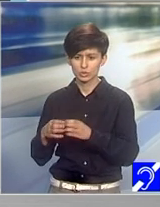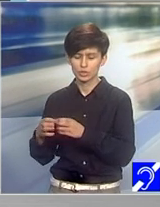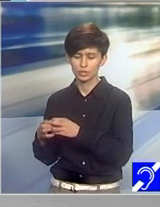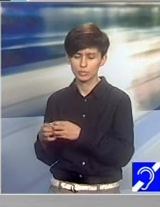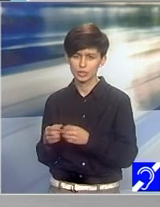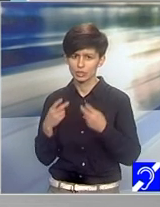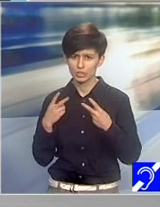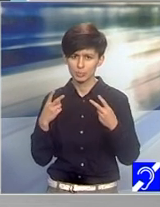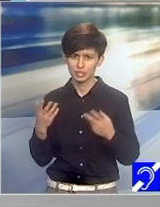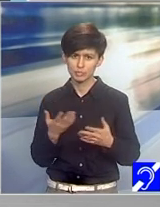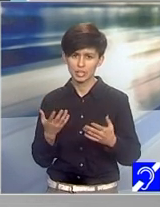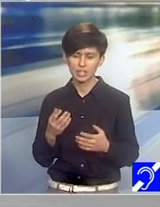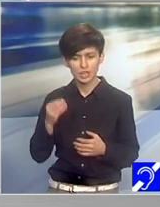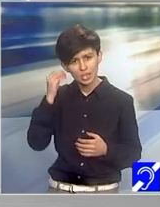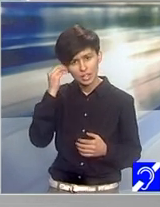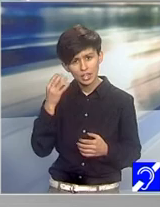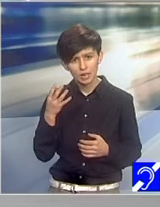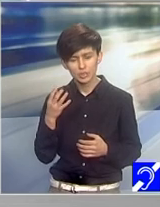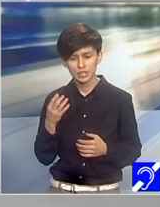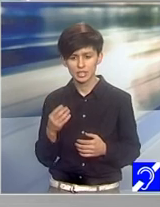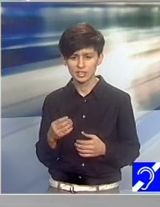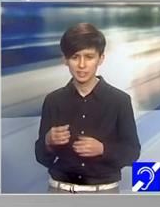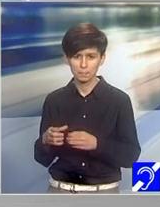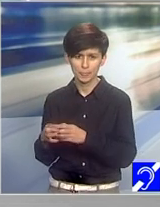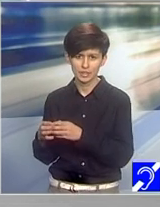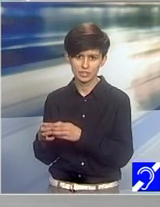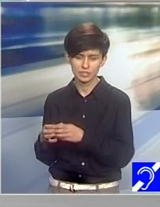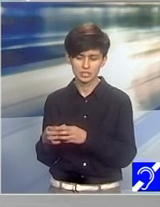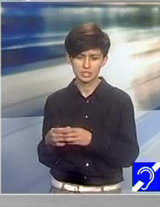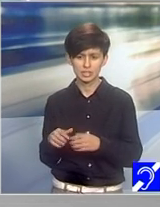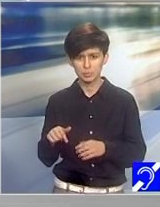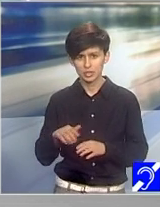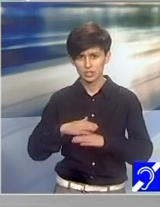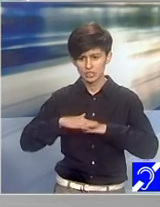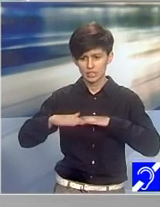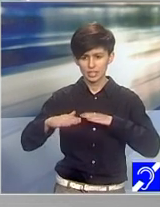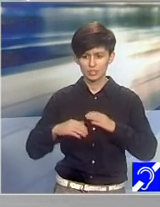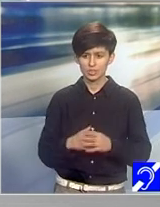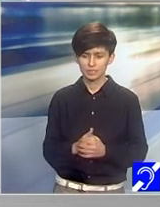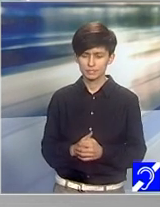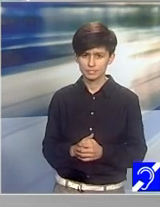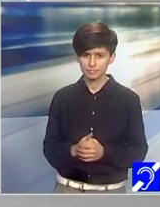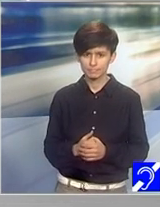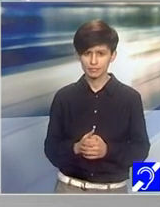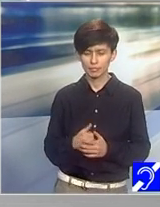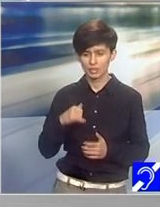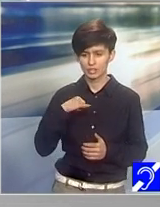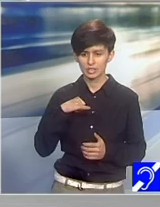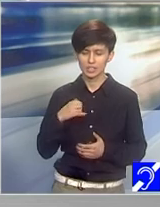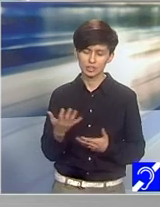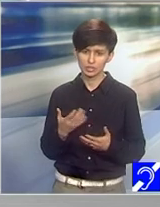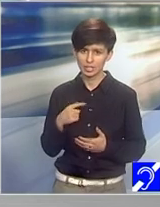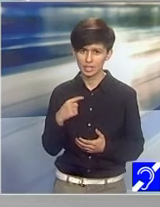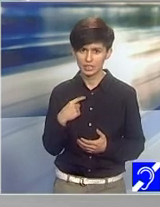care au creat civilizația materială și spirituală pe aceste teritorii și probabil interesul care există